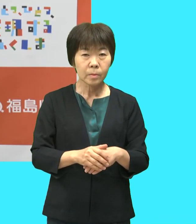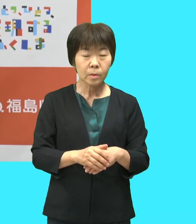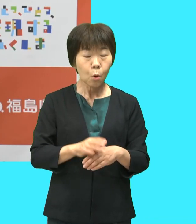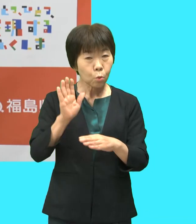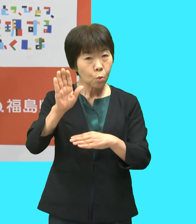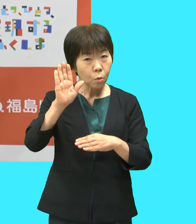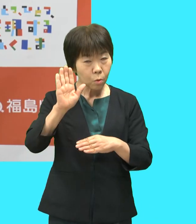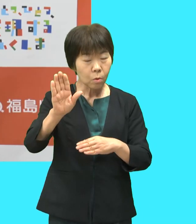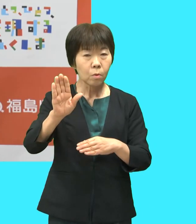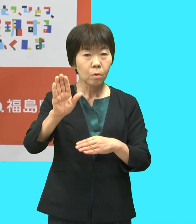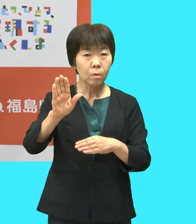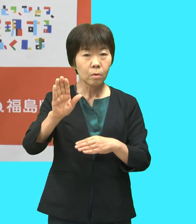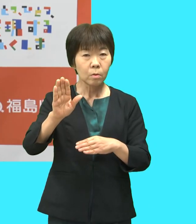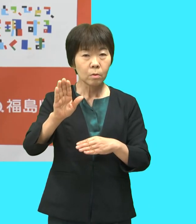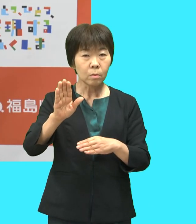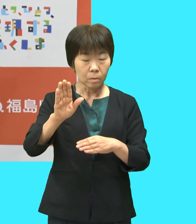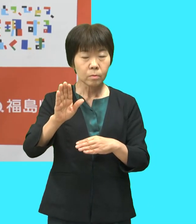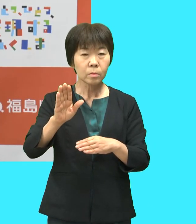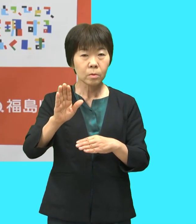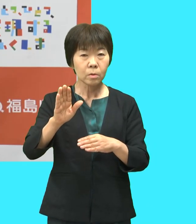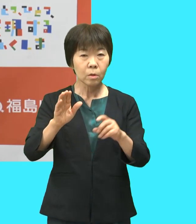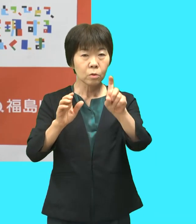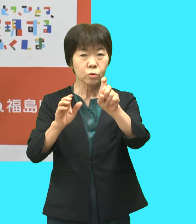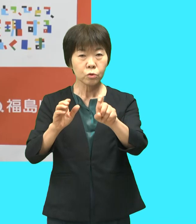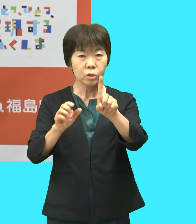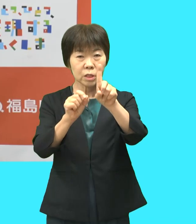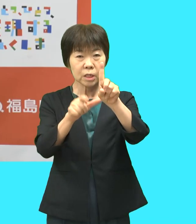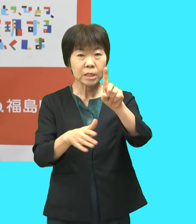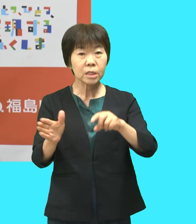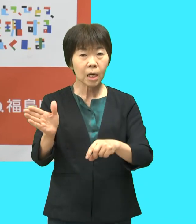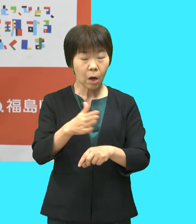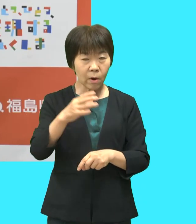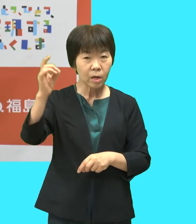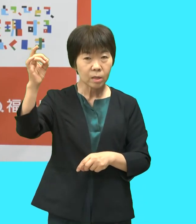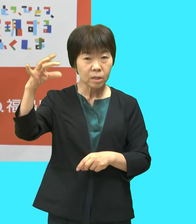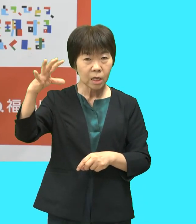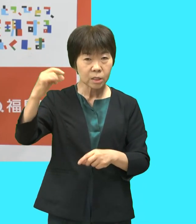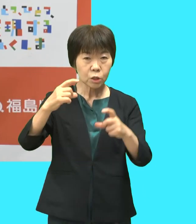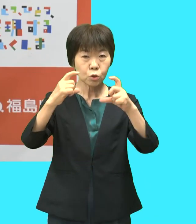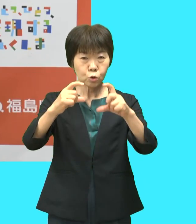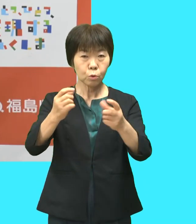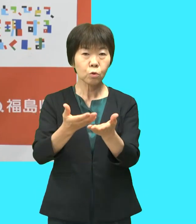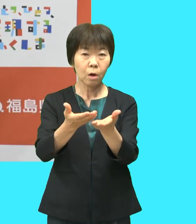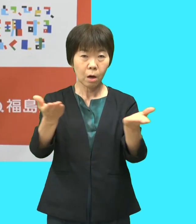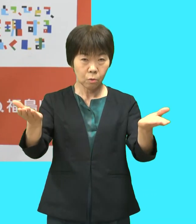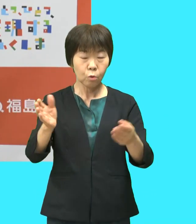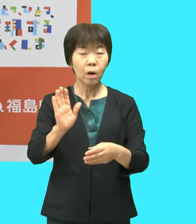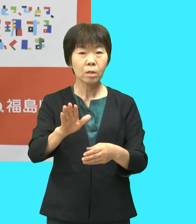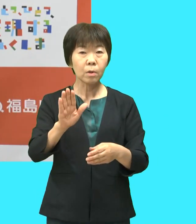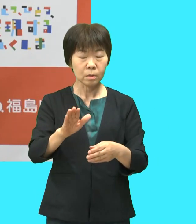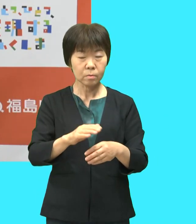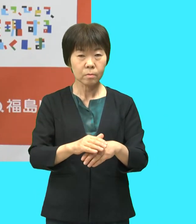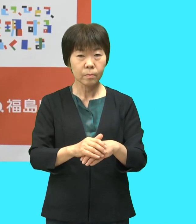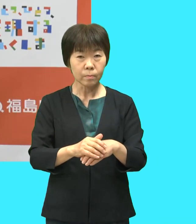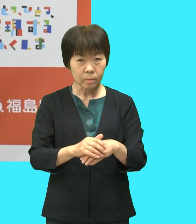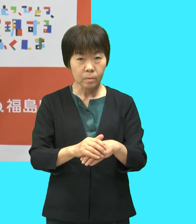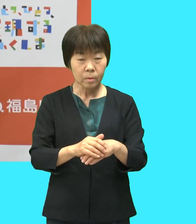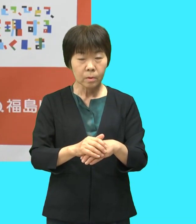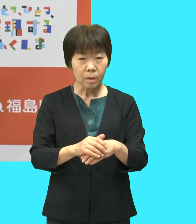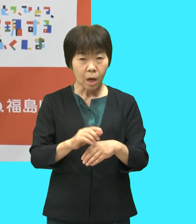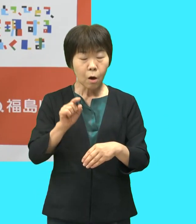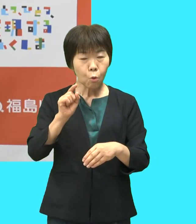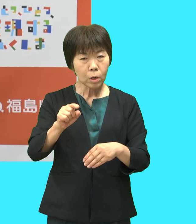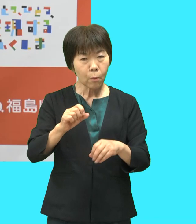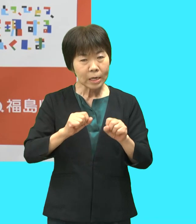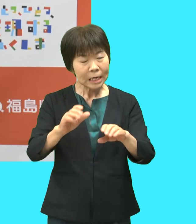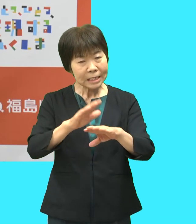今後その県民割プラスもそうですし、来月からは電子クーポンの発行もあります。でこれ例えばやり方複雑だから